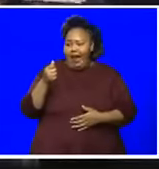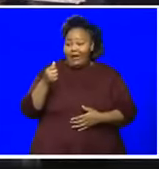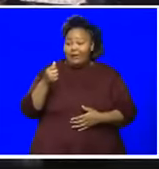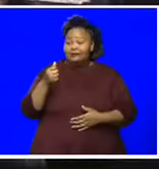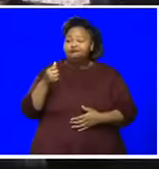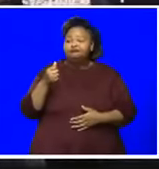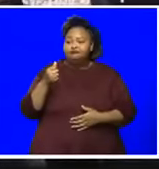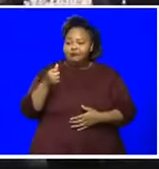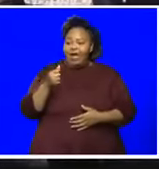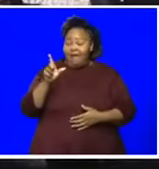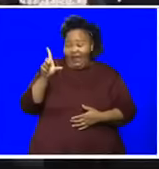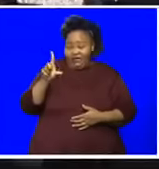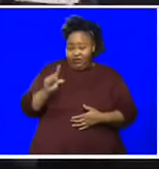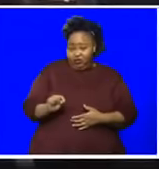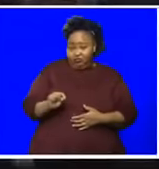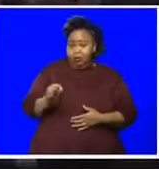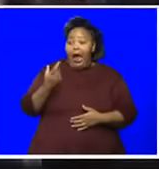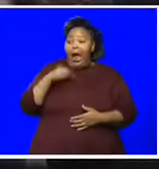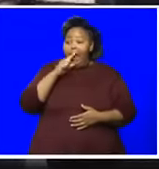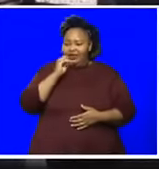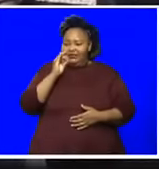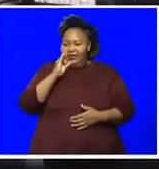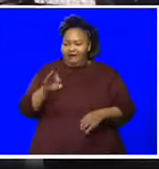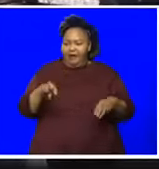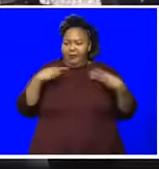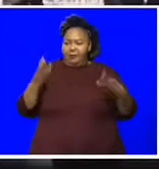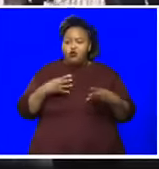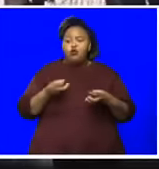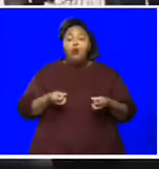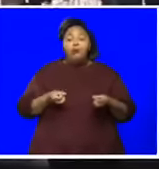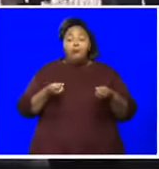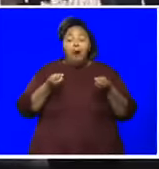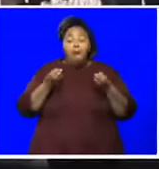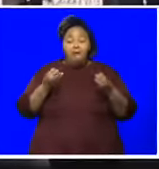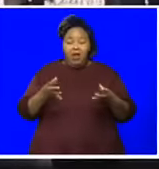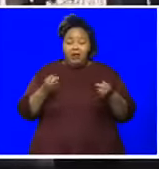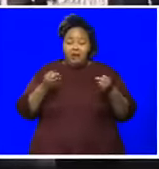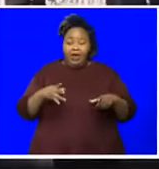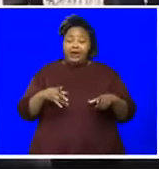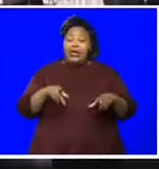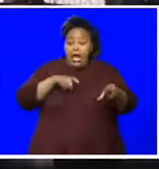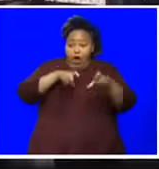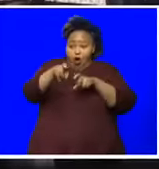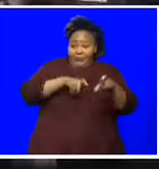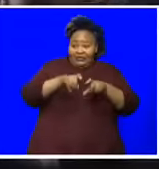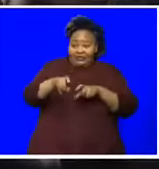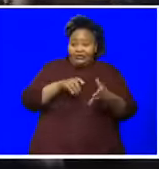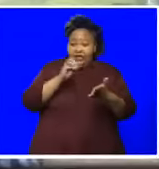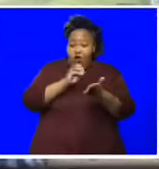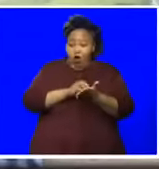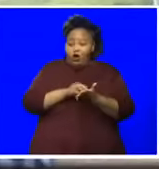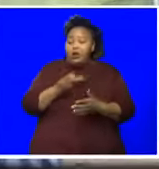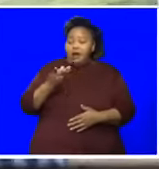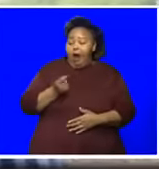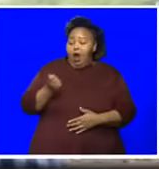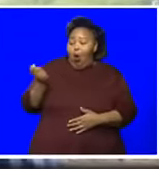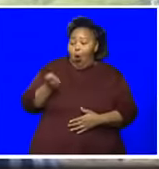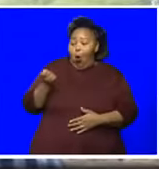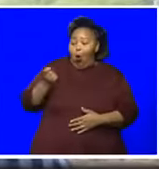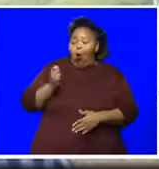kokuthi labantu nababaningi uthole inani lelikhulu lemali nawuyithengisako.